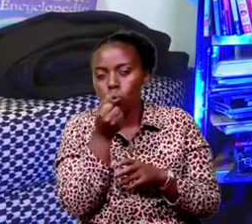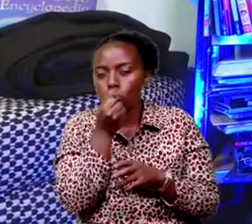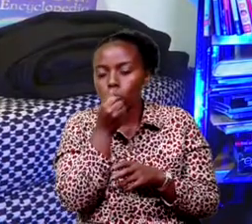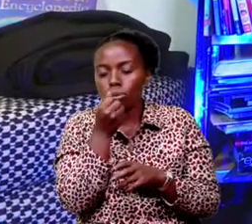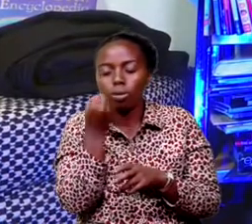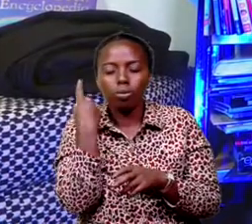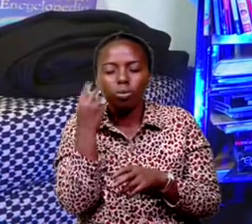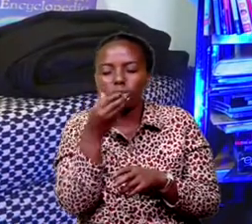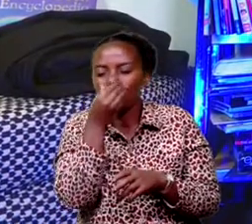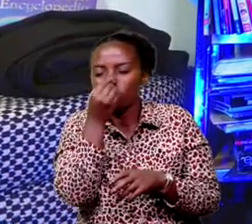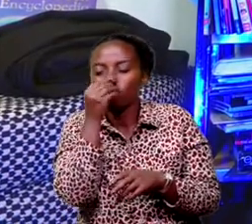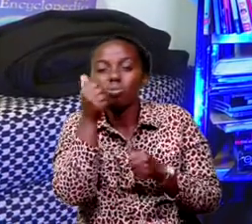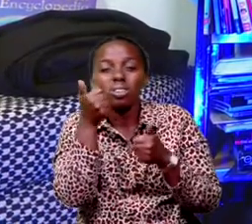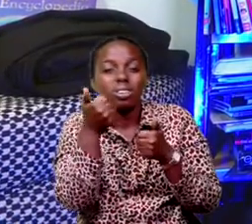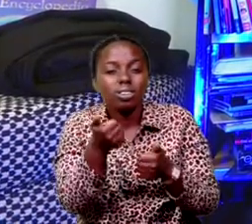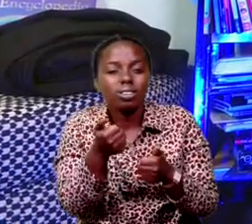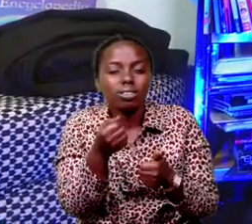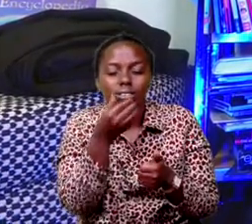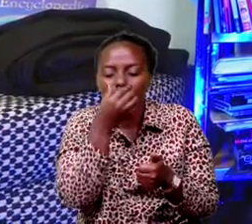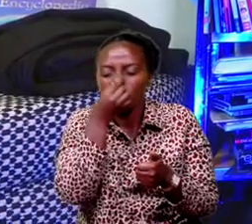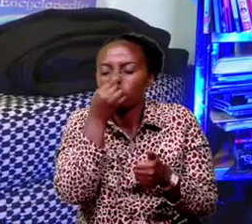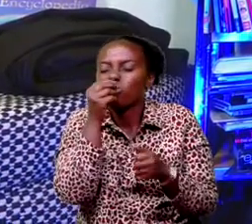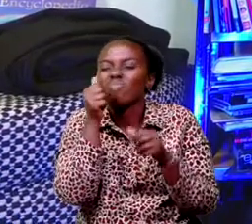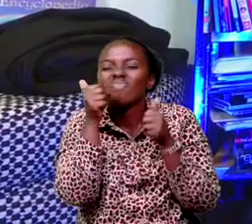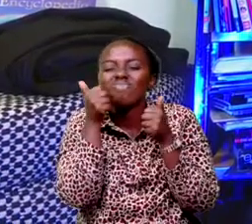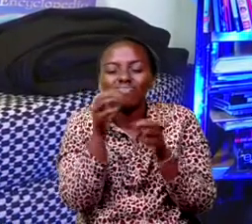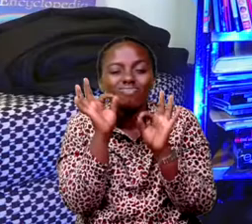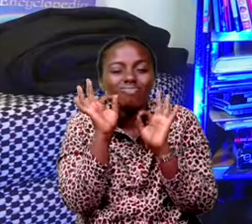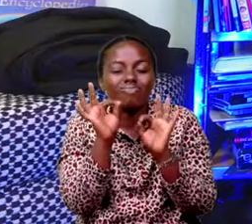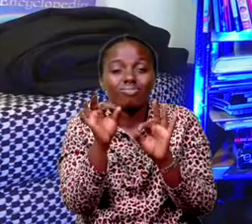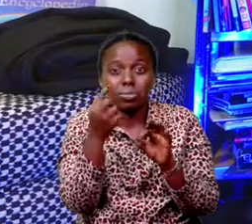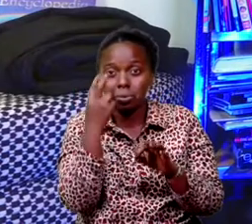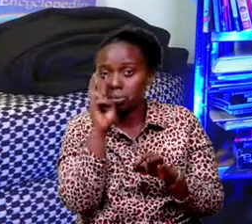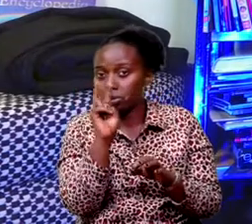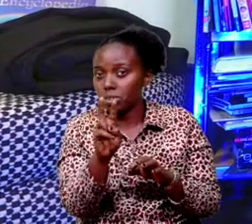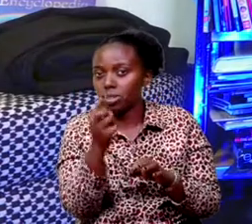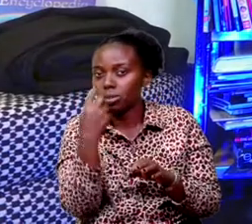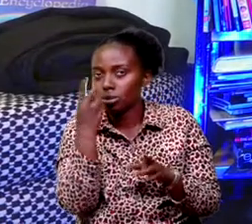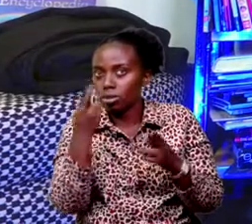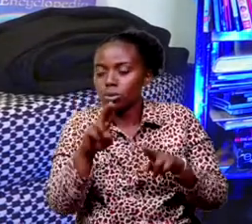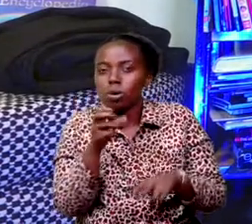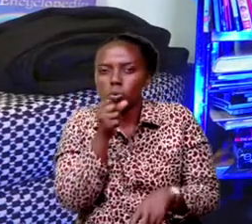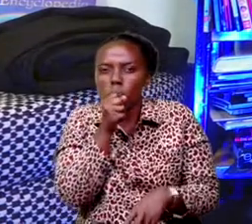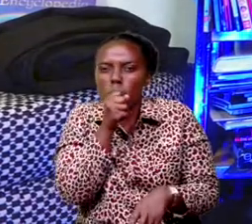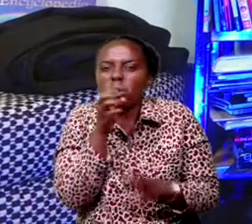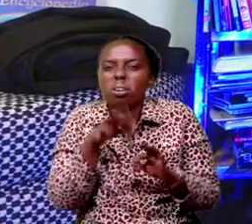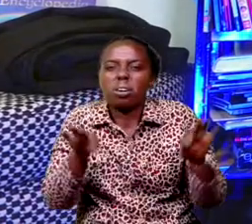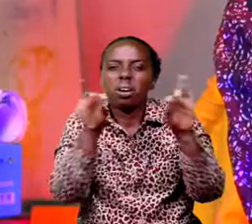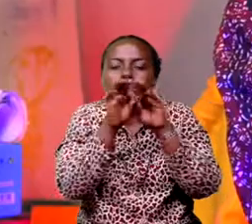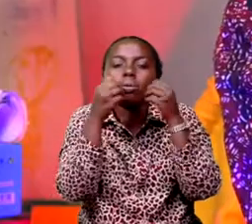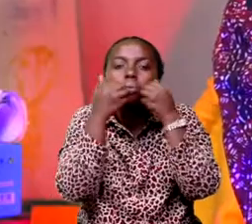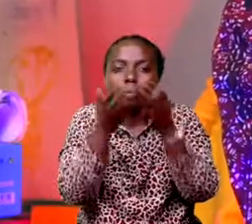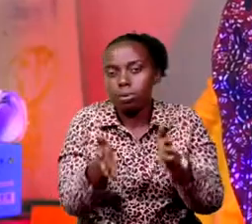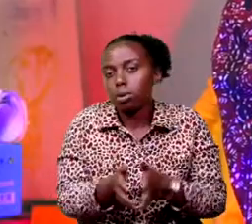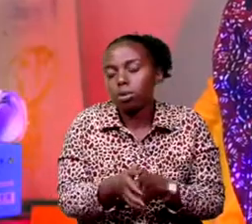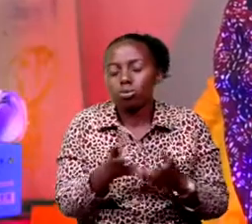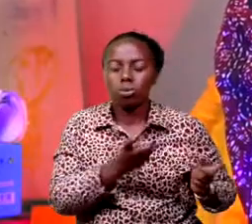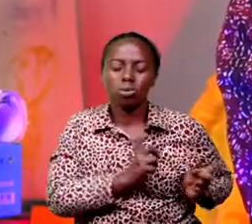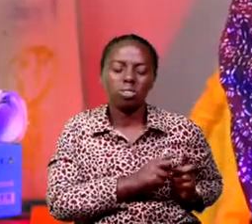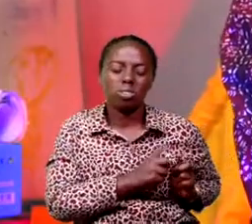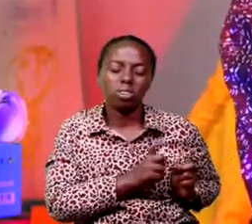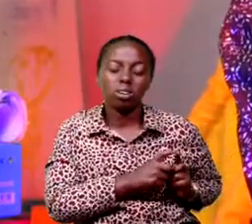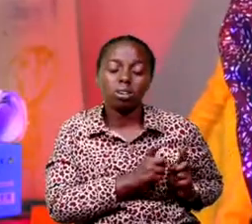ukuntu ahumura neza wagira ngo n'imibavu y'aka gasozi tubyitegereje tubona kuba ibinyomoro ntacyo bimaze tugira